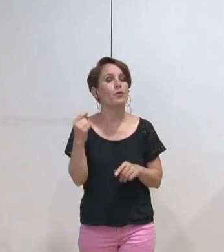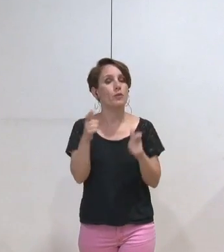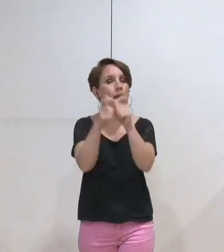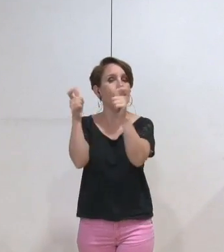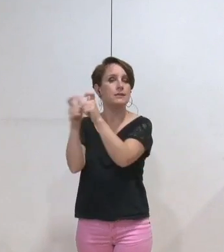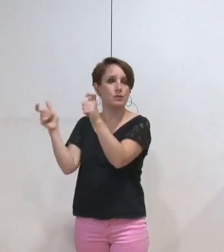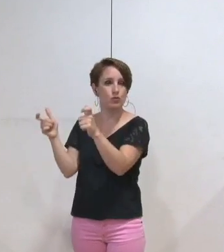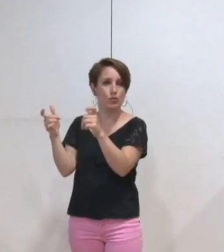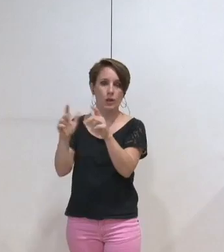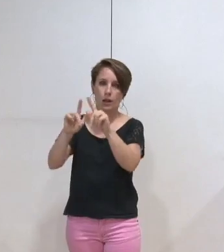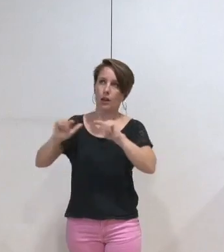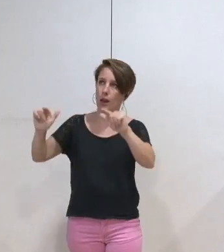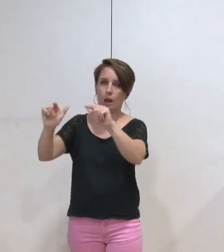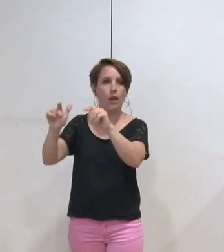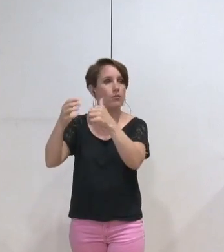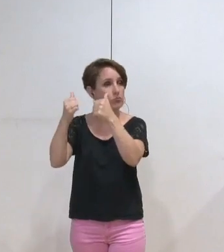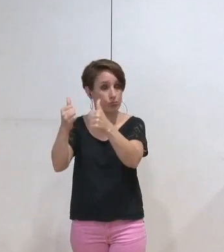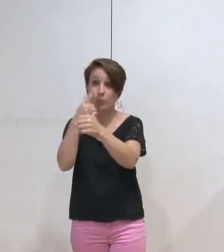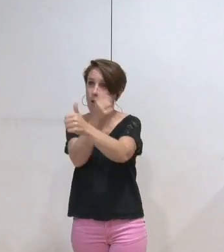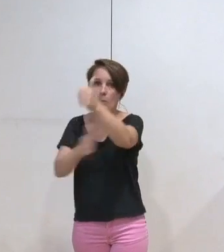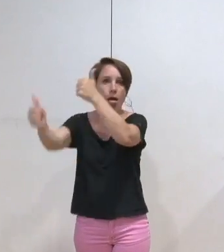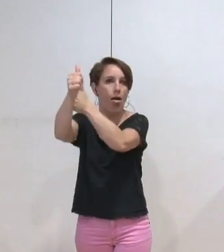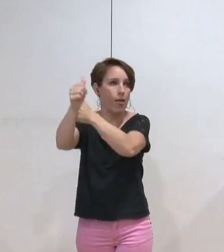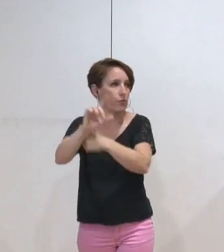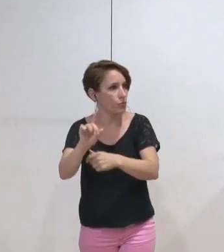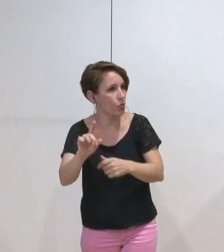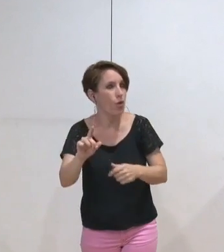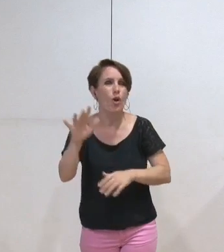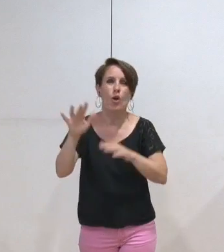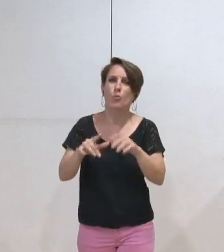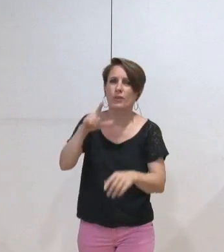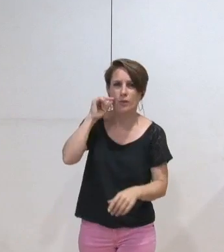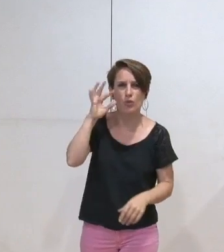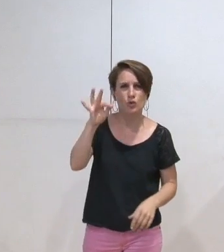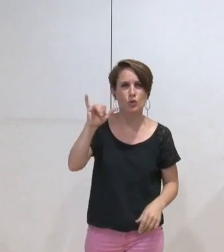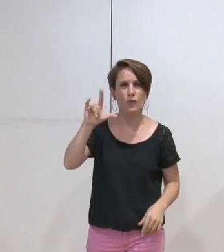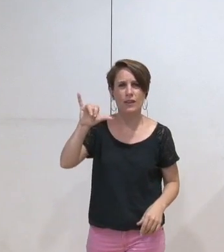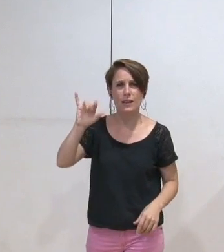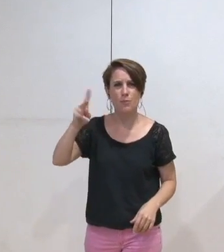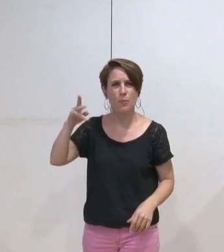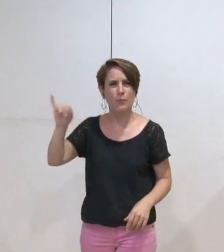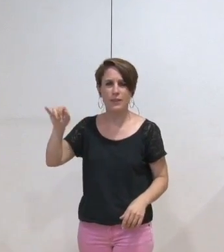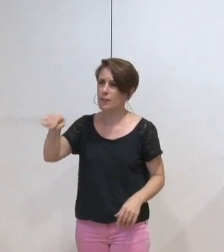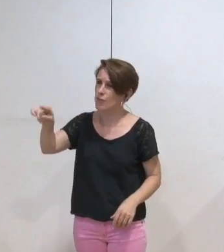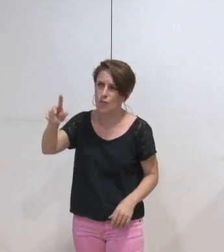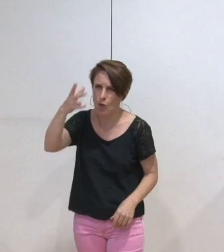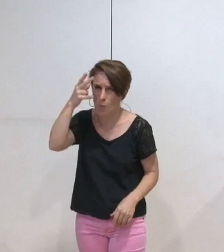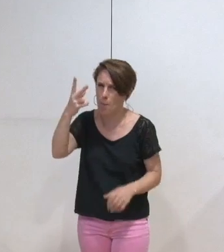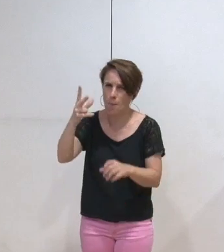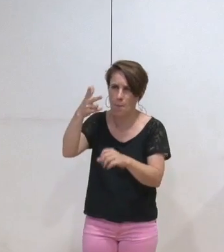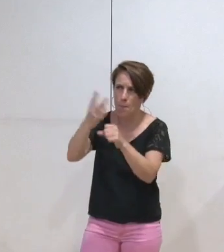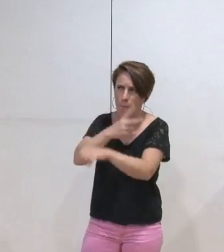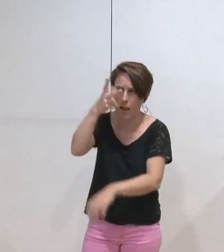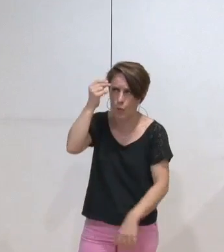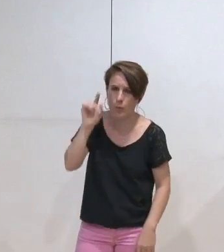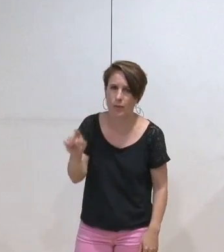se substituer à eux c'est peut-être ça qui a été mal compris monsieur Philippi dans dans notre plan stratégique mais il ne s'agit